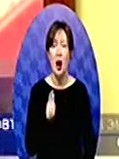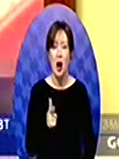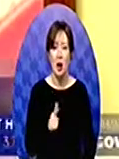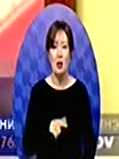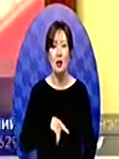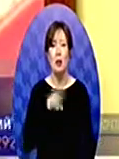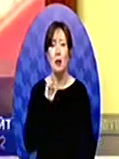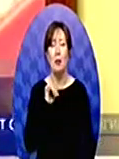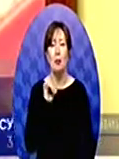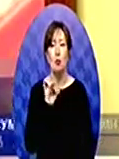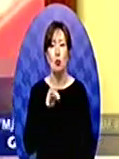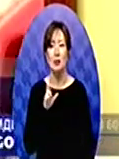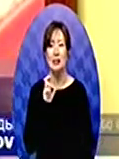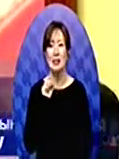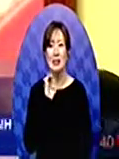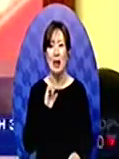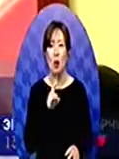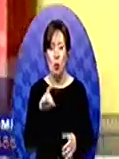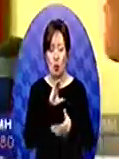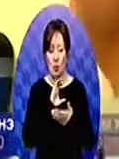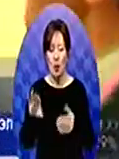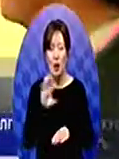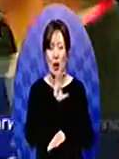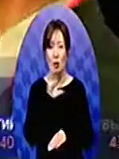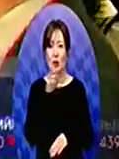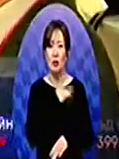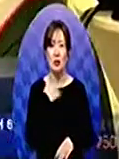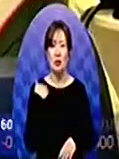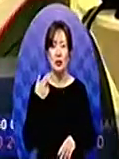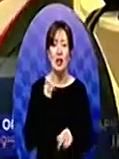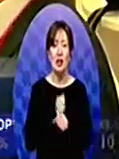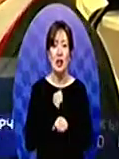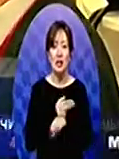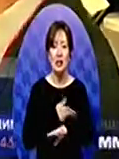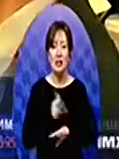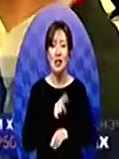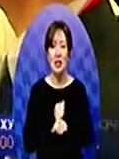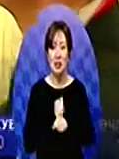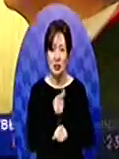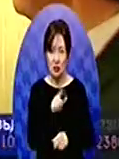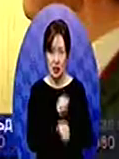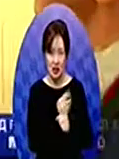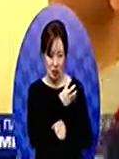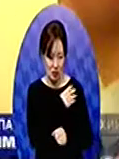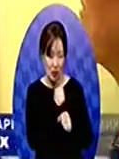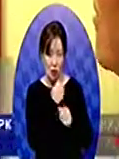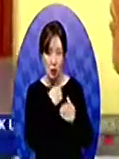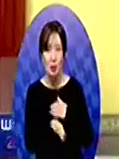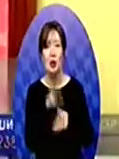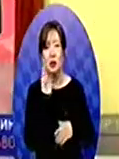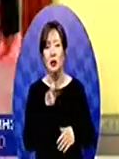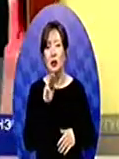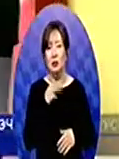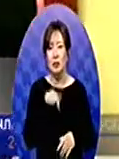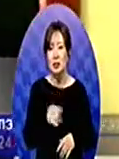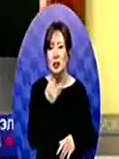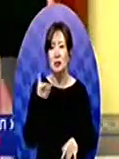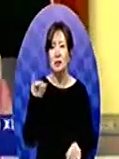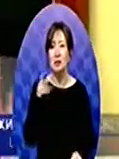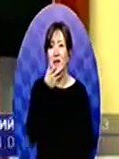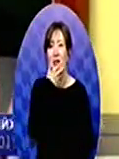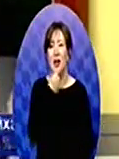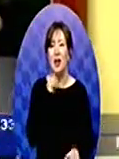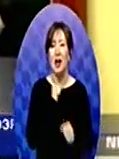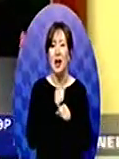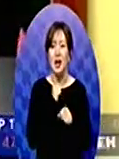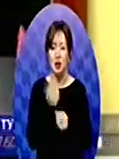зөвлөөр ажилладаг. Энэ удаа бас нэр хүндтэй бас хариуцлагатай ажил үр гүйцэтгэж байна. Хөө ийм их сайхан ажилд оролцож байгаа да. Мэдээж